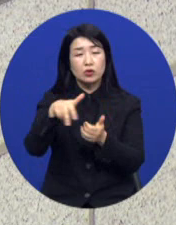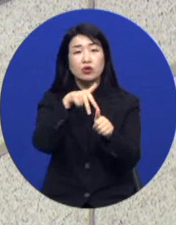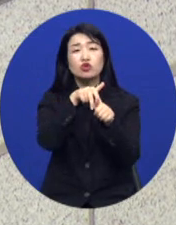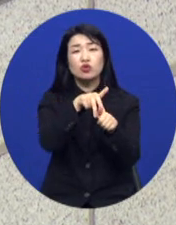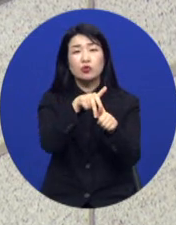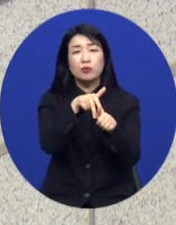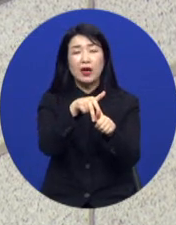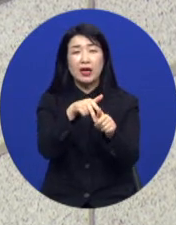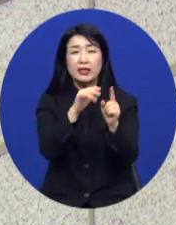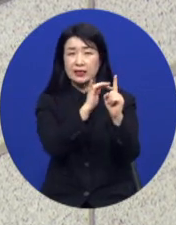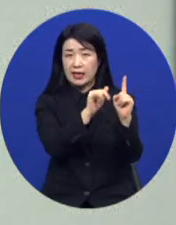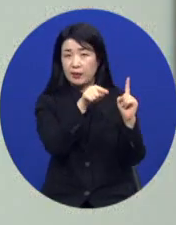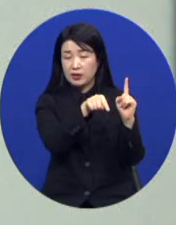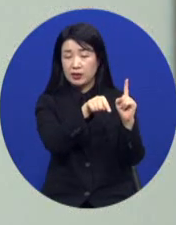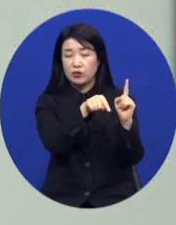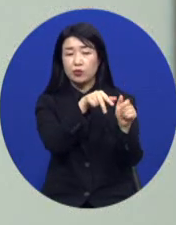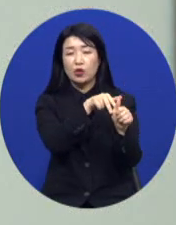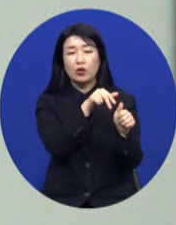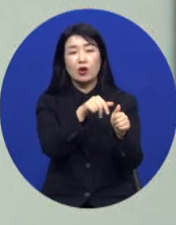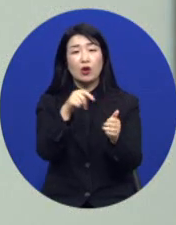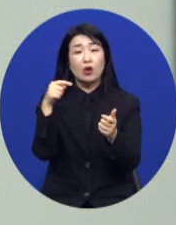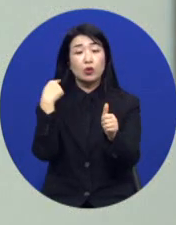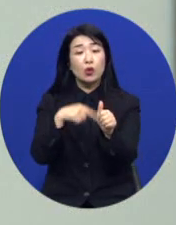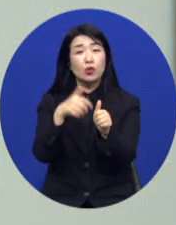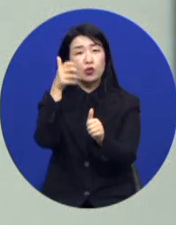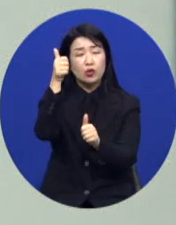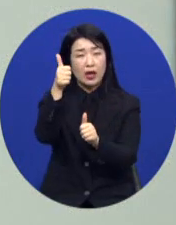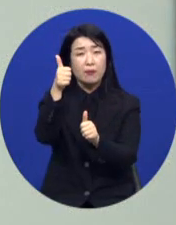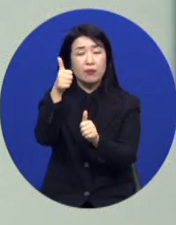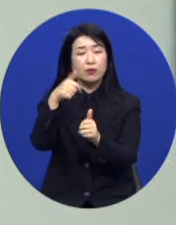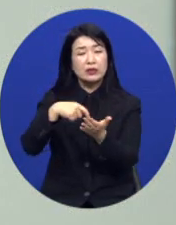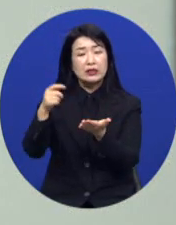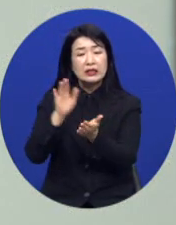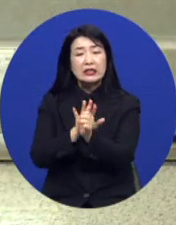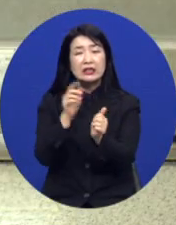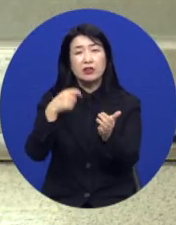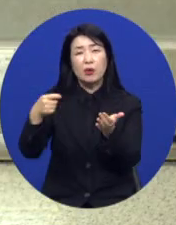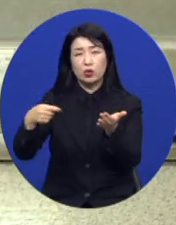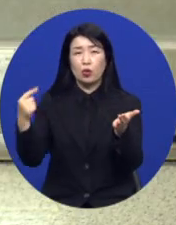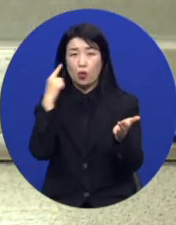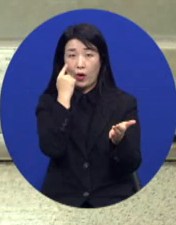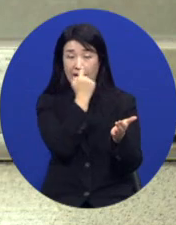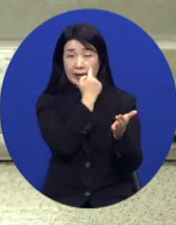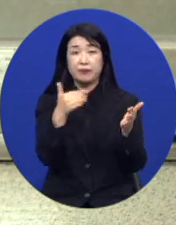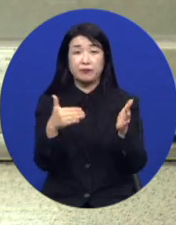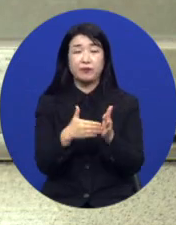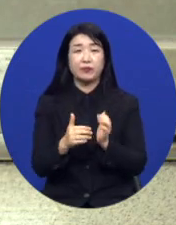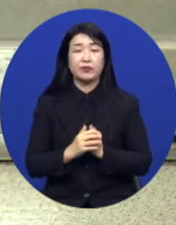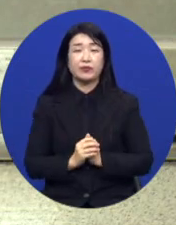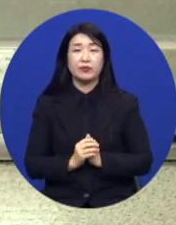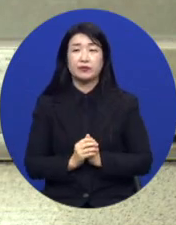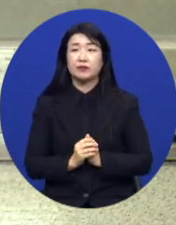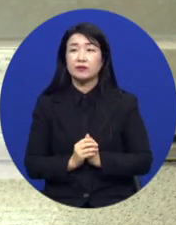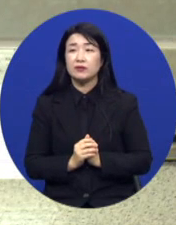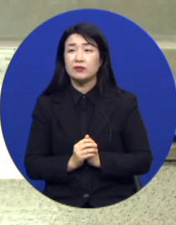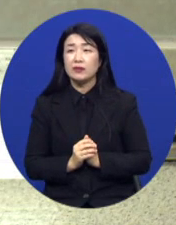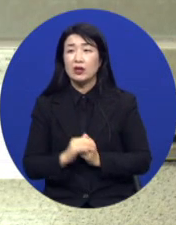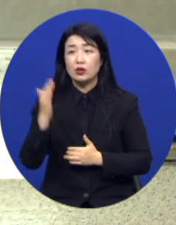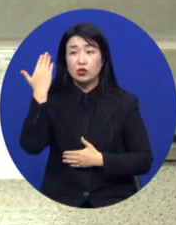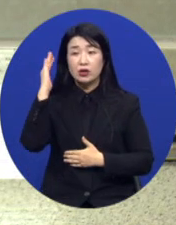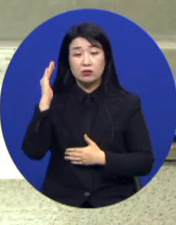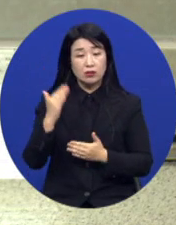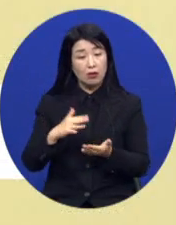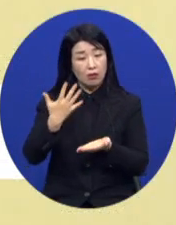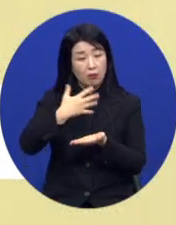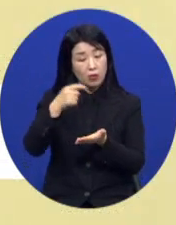출마 거론 인사뿐만 아니라 교육감 후보에 대한 지지 서명도 이뤄진 것으로 확인됐습니다. 최근에 받아간 거는